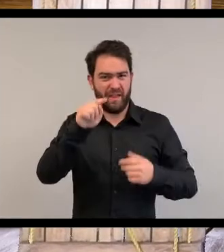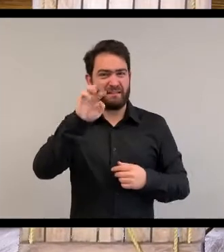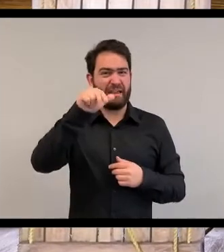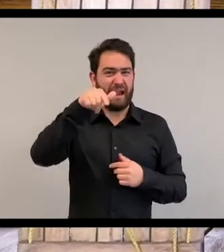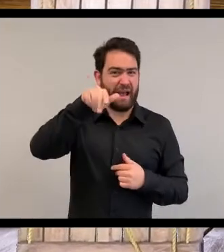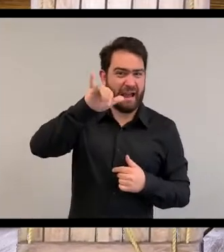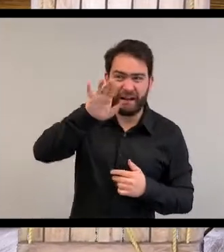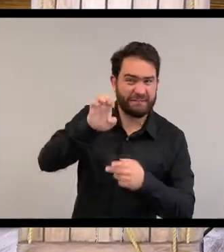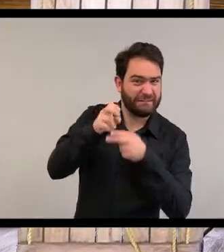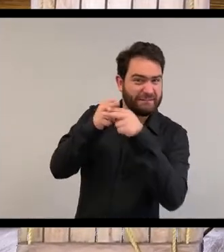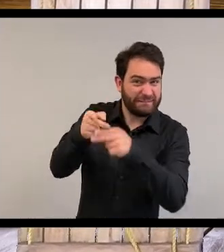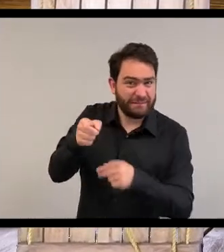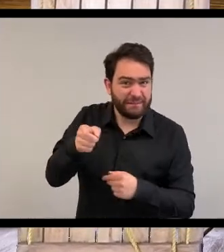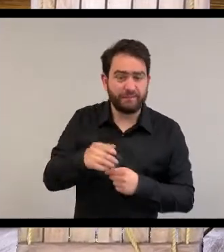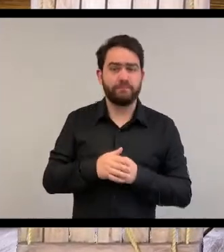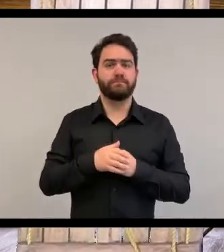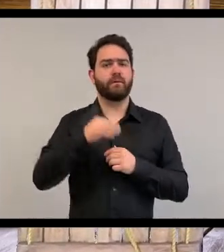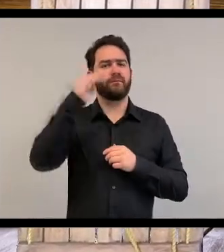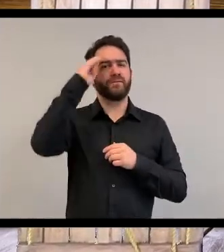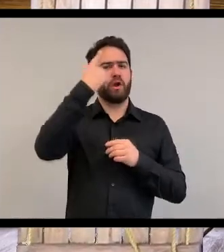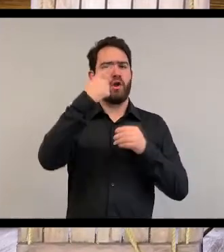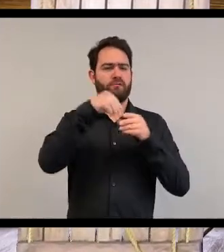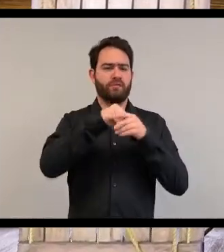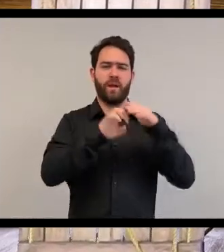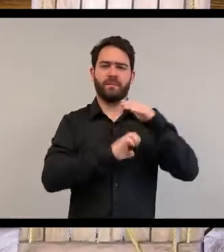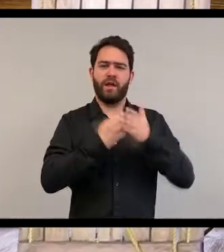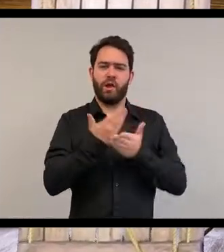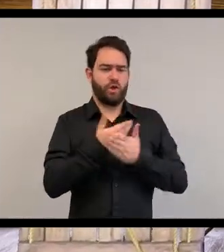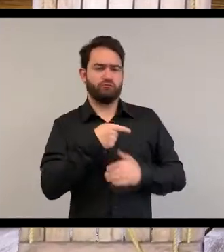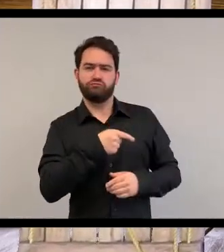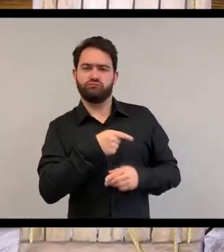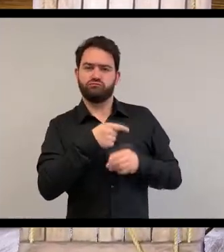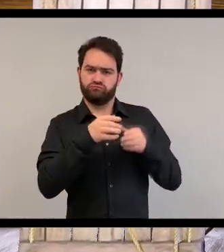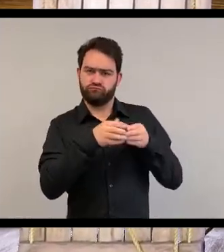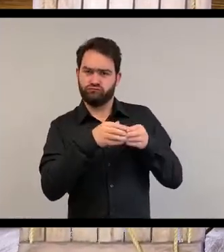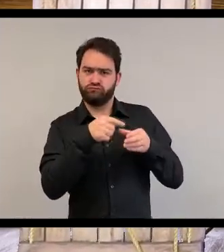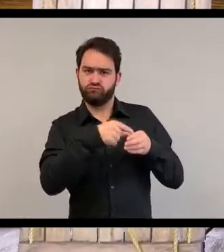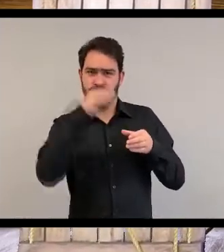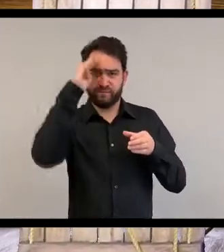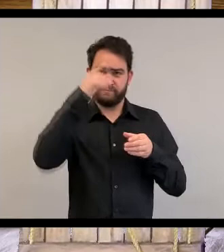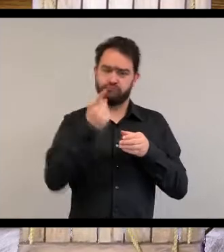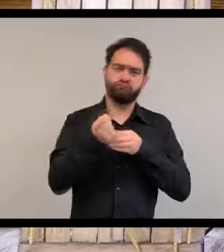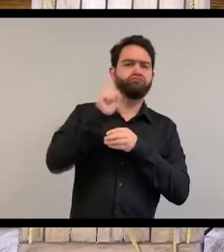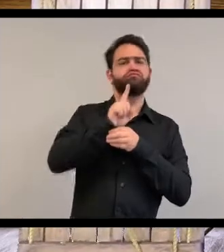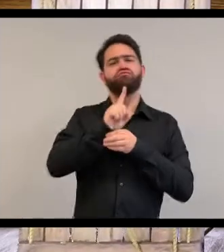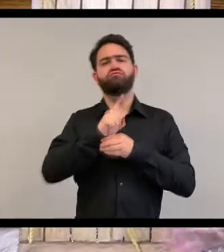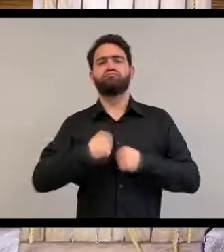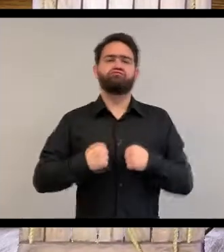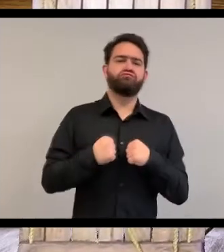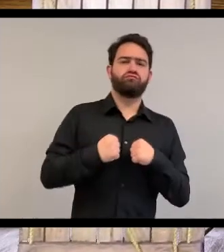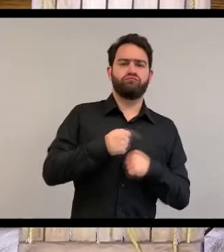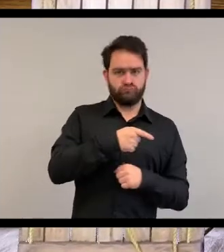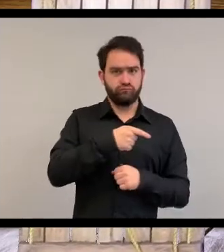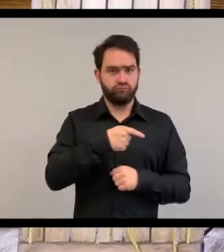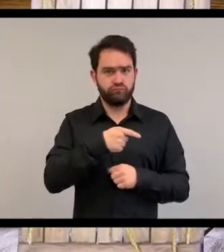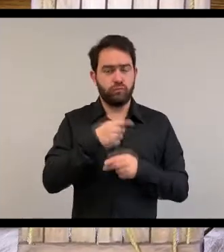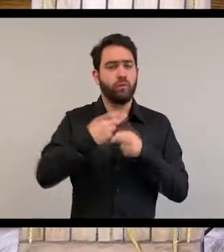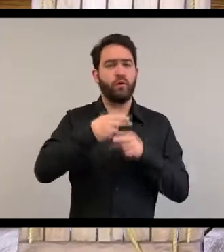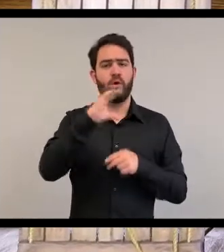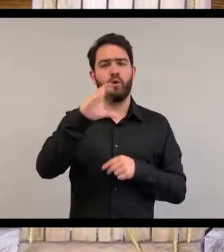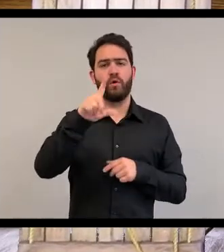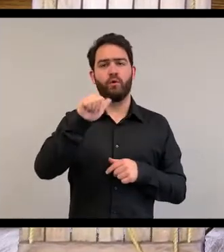venu dans l'idée. Alors, le chef du groupe, de tous les enfants d'élémentaires,